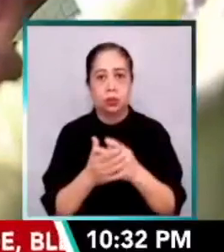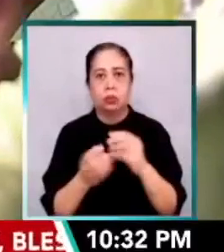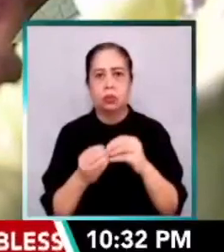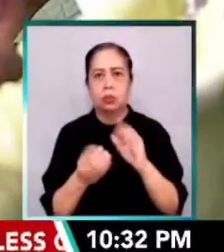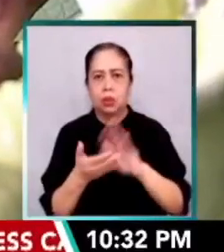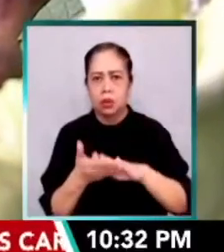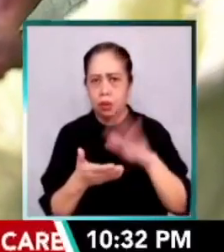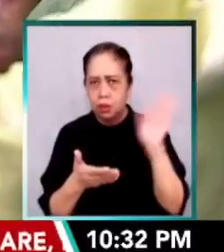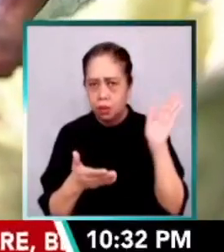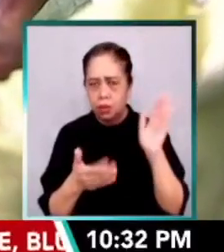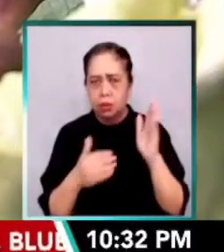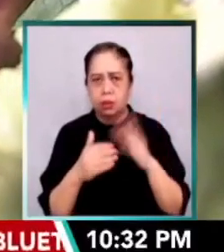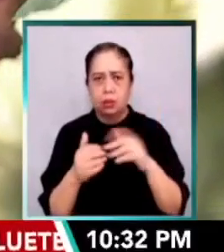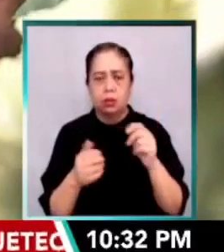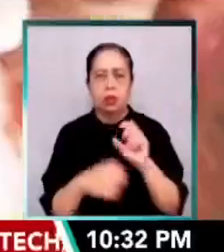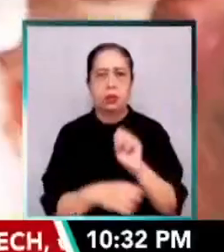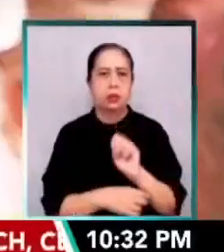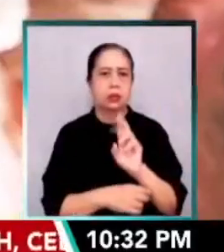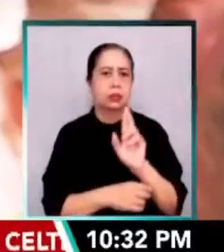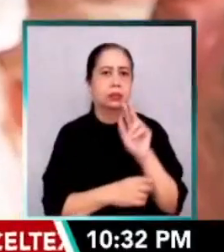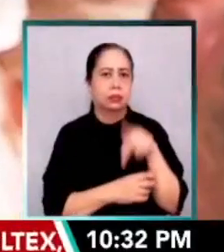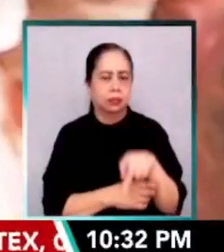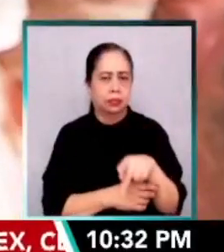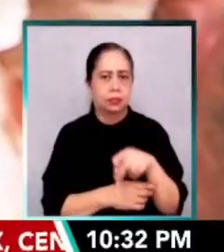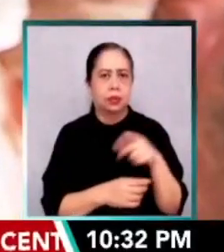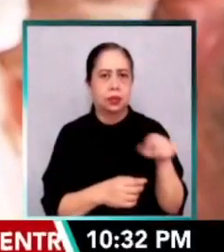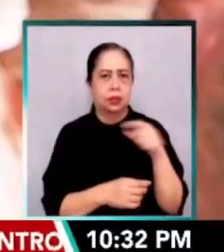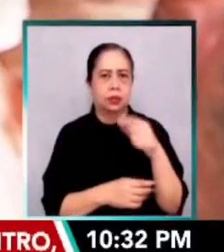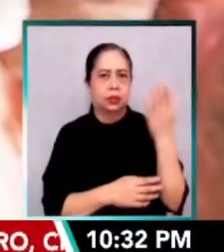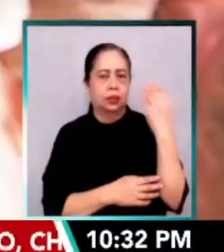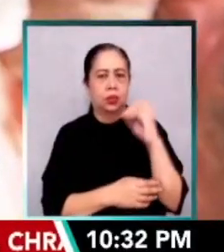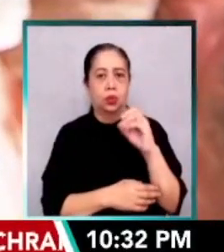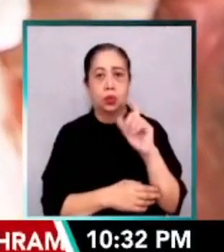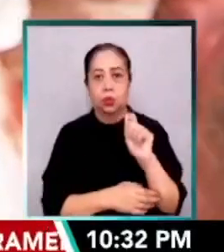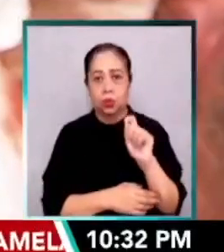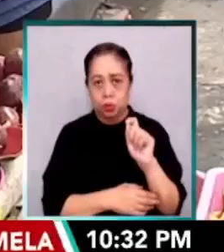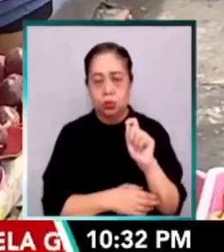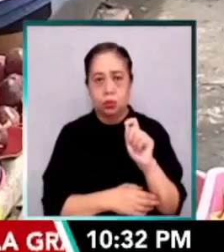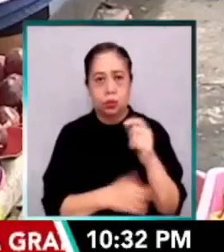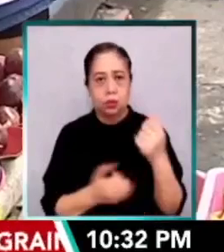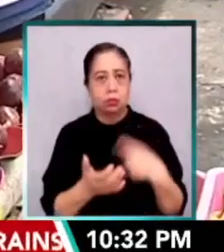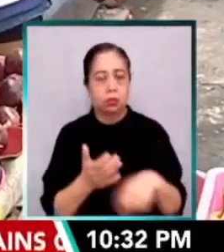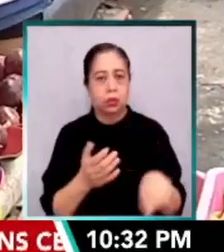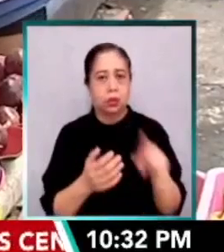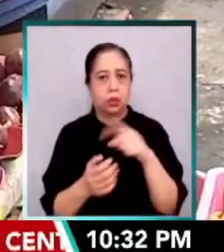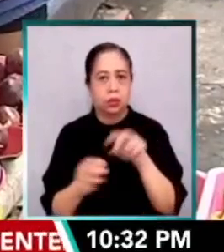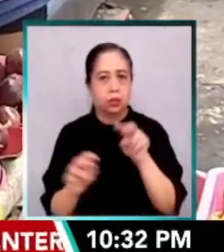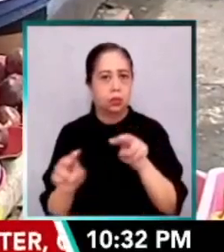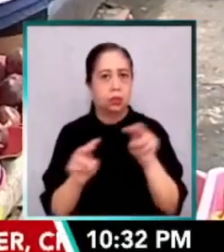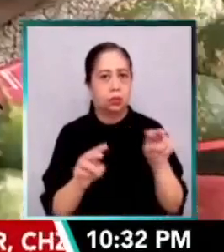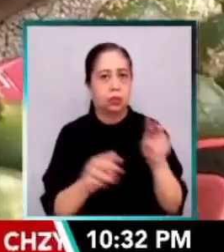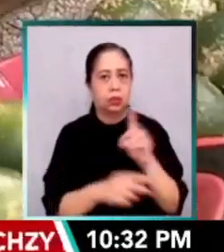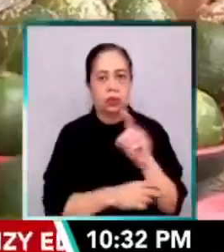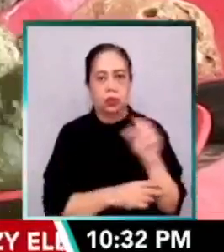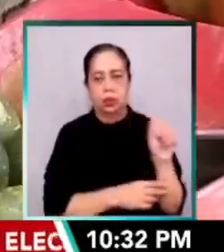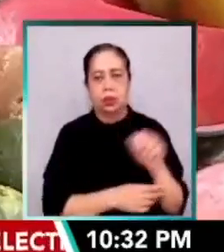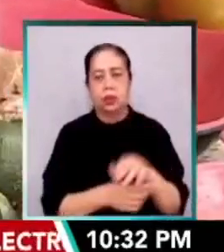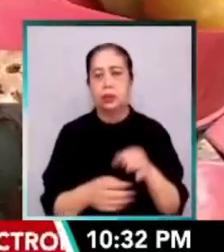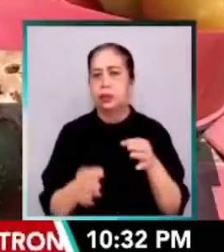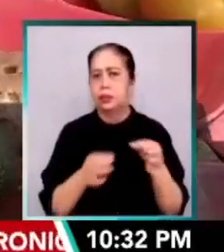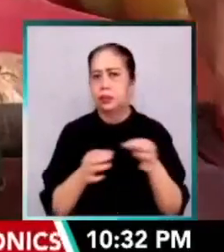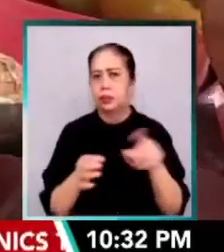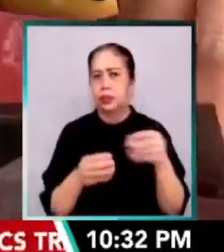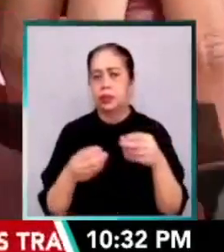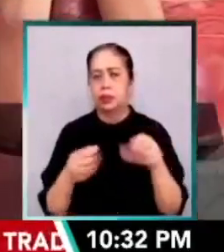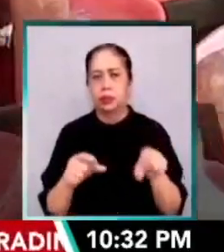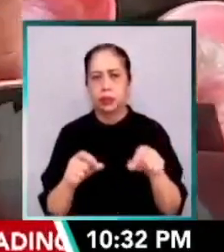kaysa sa itinakdang suggested retail price noong Oktubre ang presyuhang na monitor ng DA. Paliwanag ng mga tindera, mataas